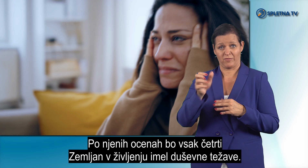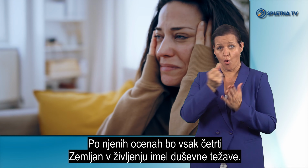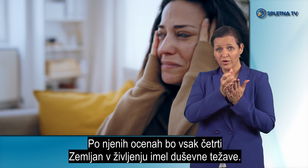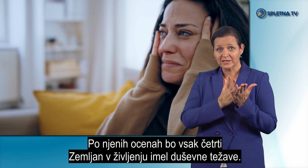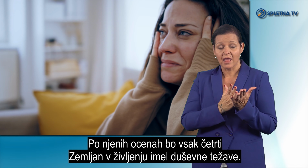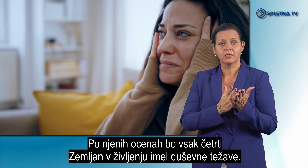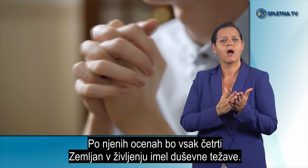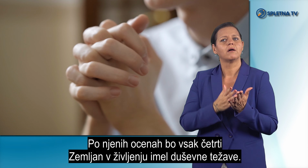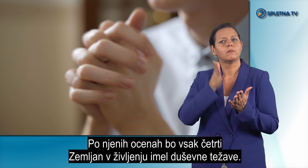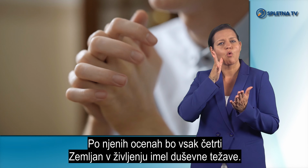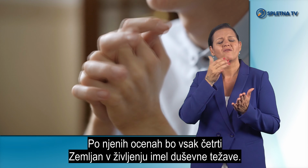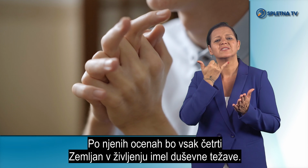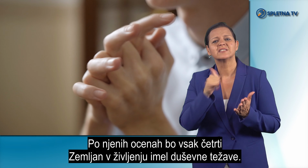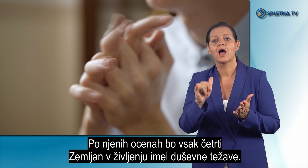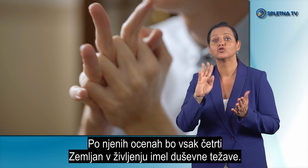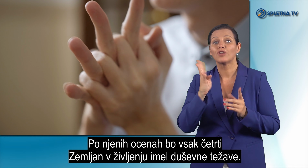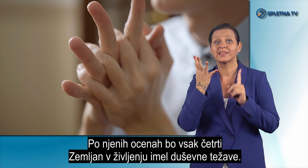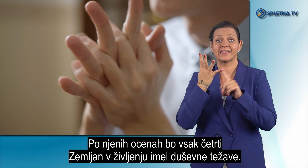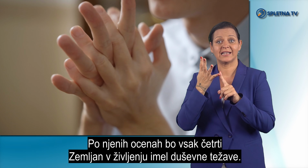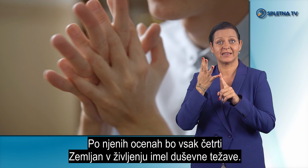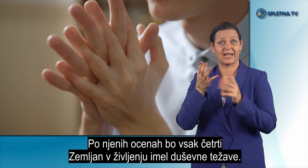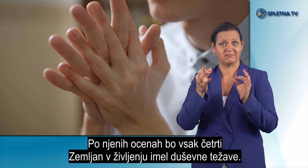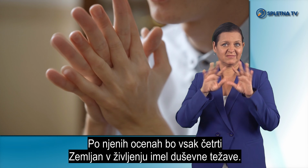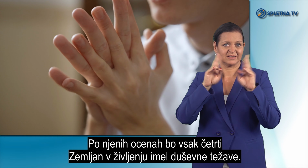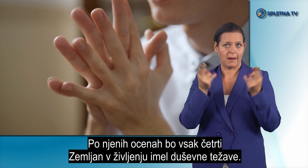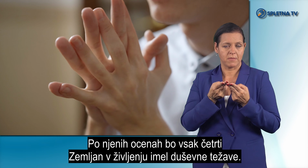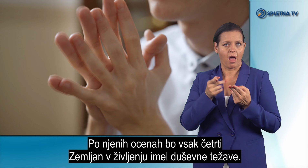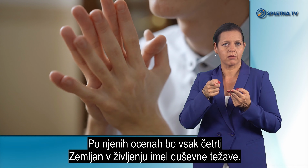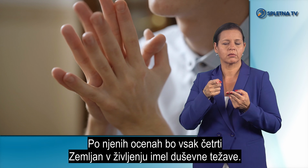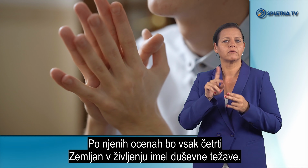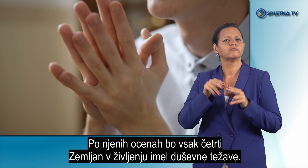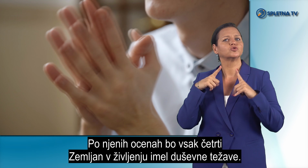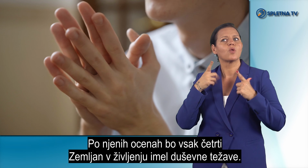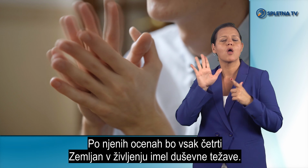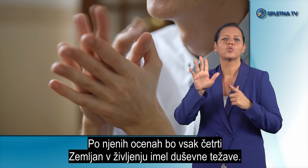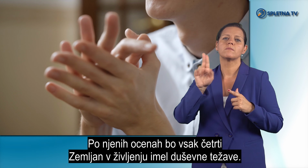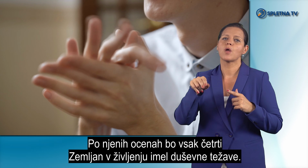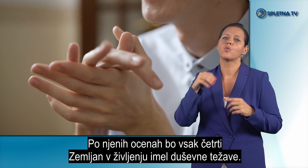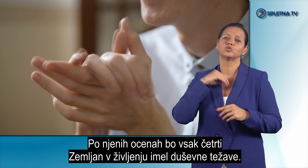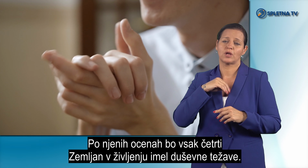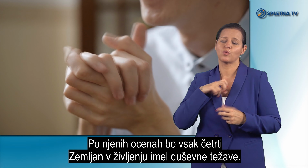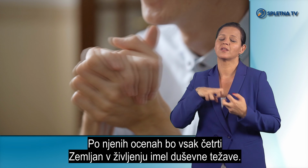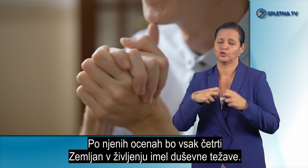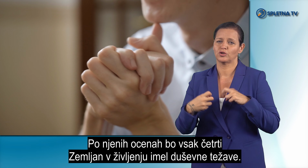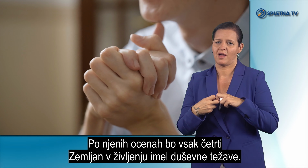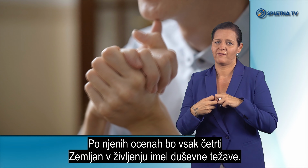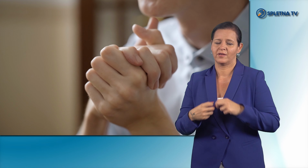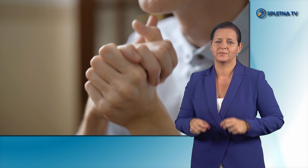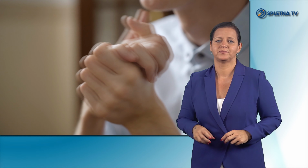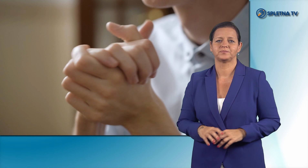Po njenih ocenah bo vsak četrti Zemljan v življenju imel duševne težave.